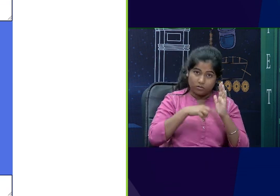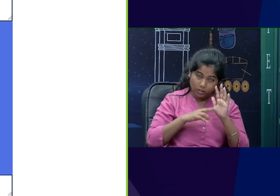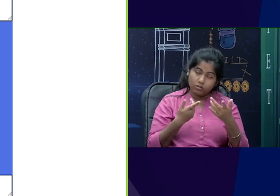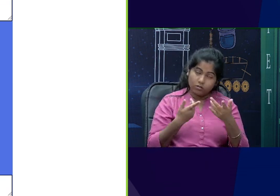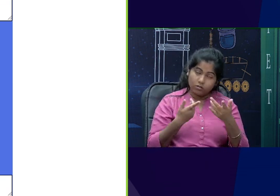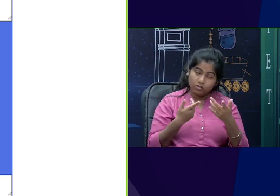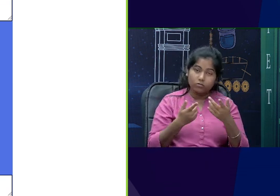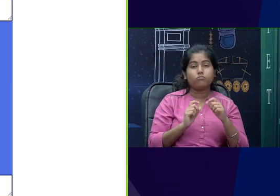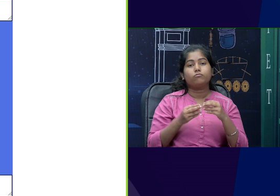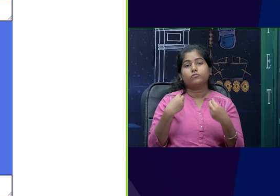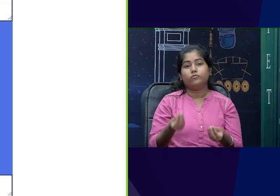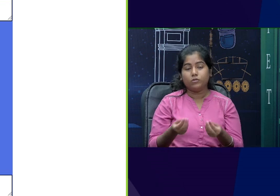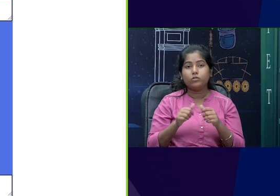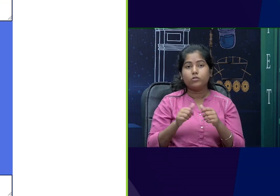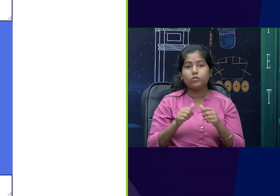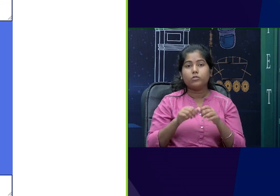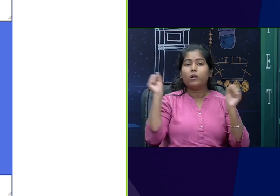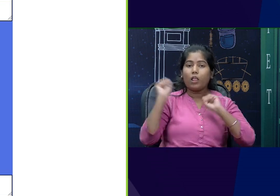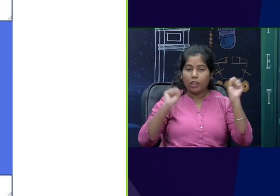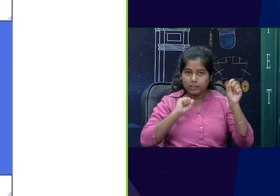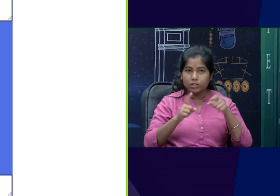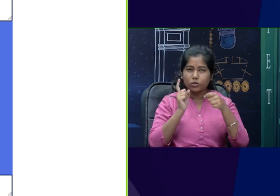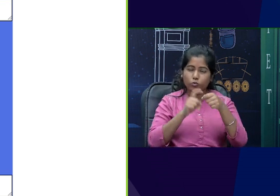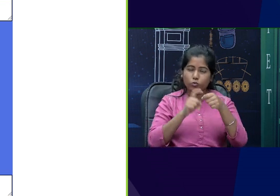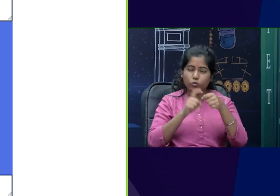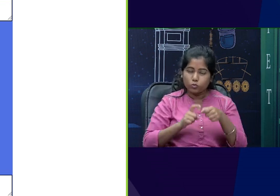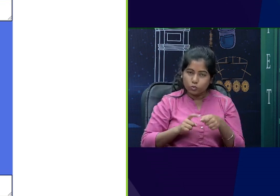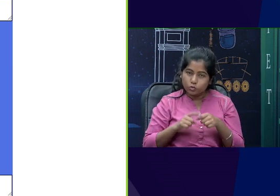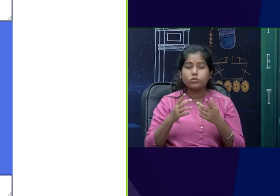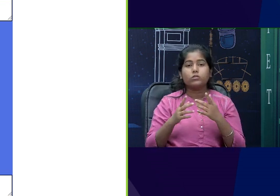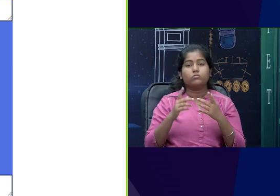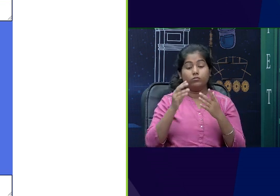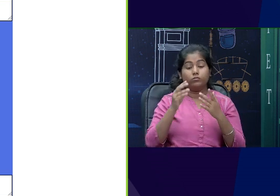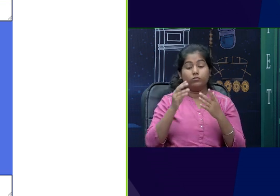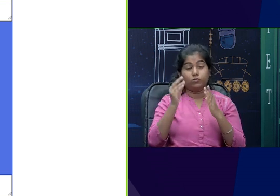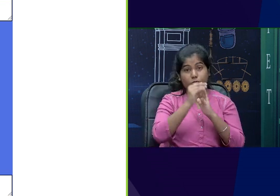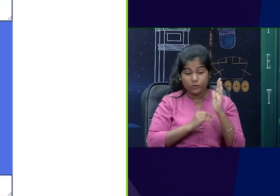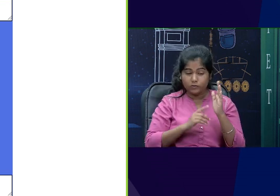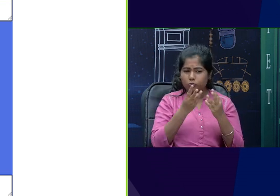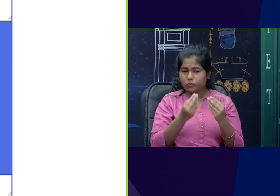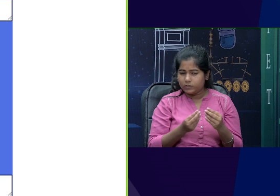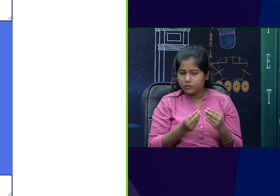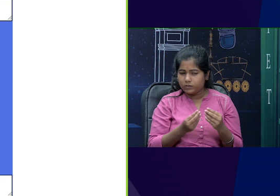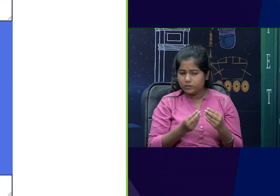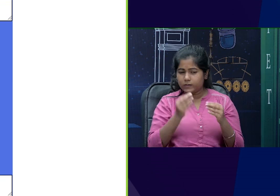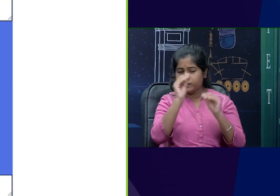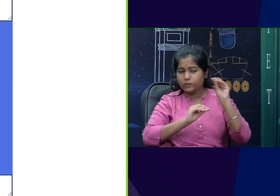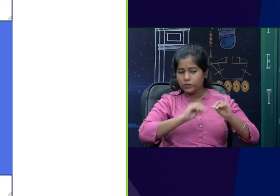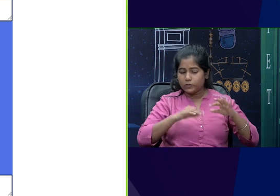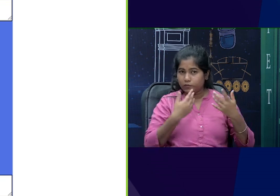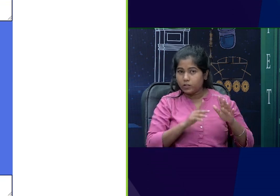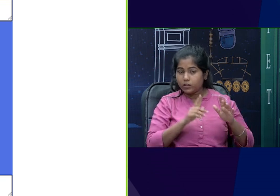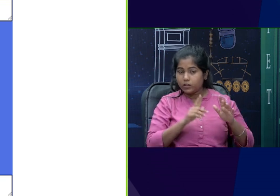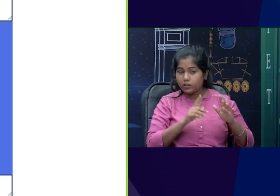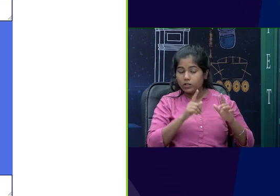सेकंड एक्सरसाइज बच्चा करेगा, एक्सरसाइज करने के बाद जो रिजल्ट है जो भी है वो किसके पास जाएगा, टीचर के पास जाएगा